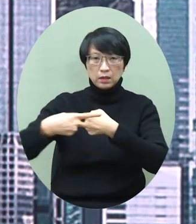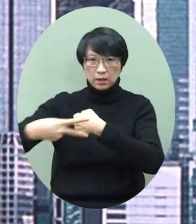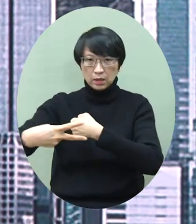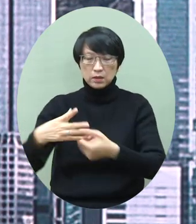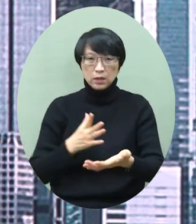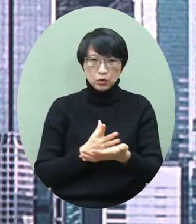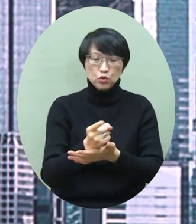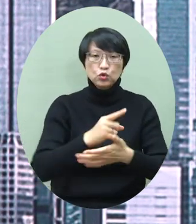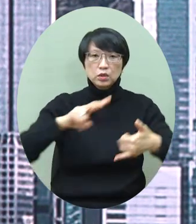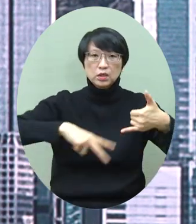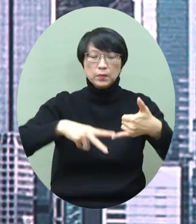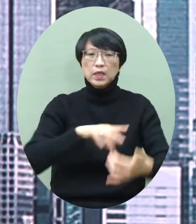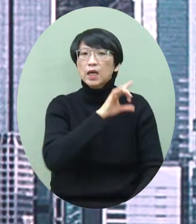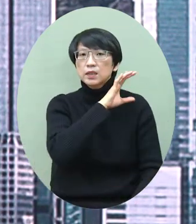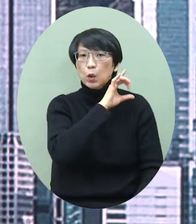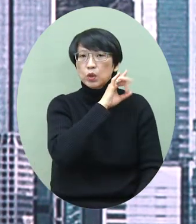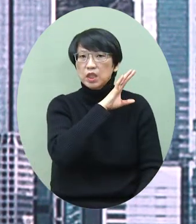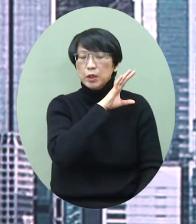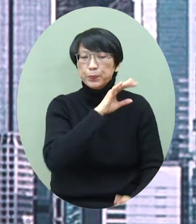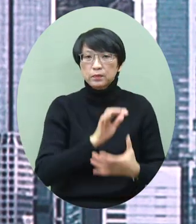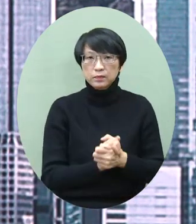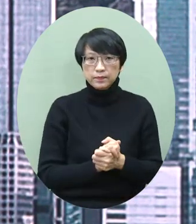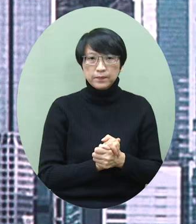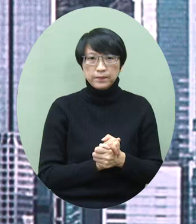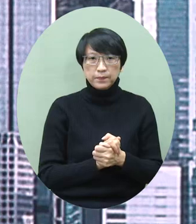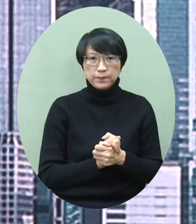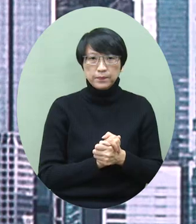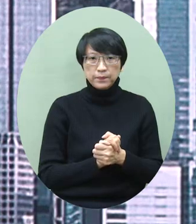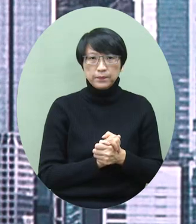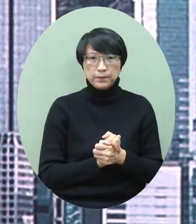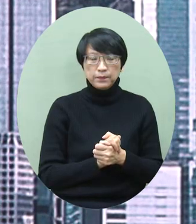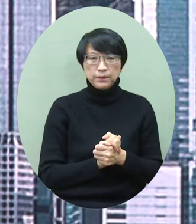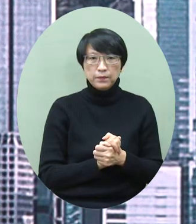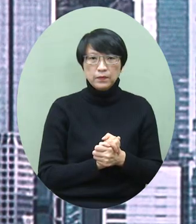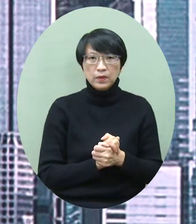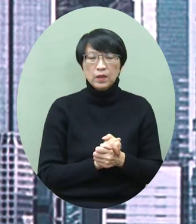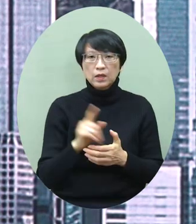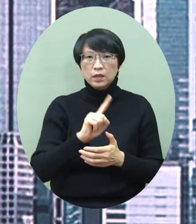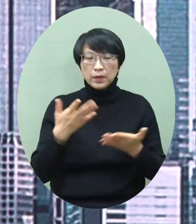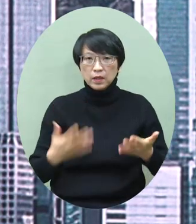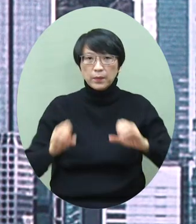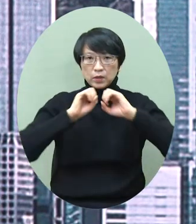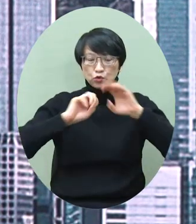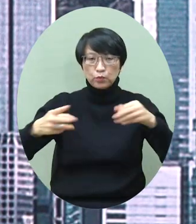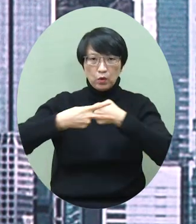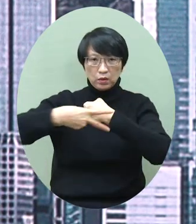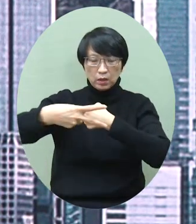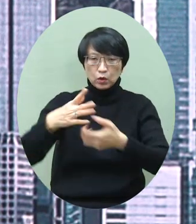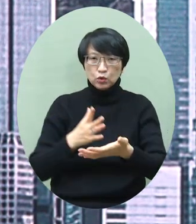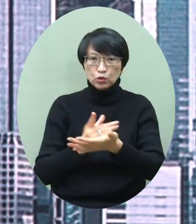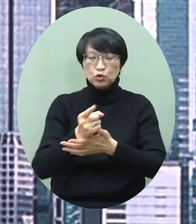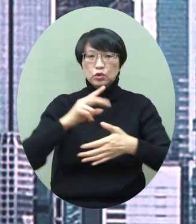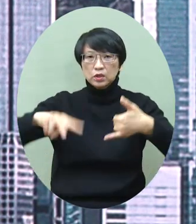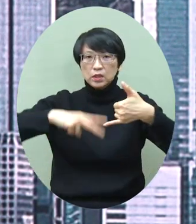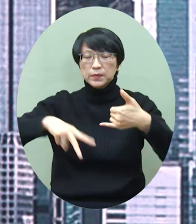定檢疫酒店咧，就係我哋喺即係，所以點解我要今日就要宣布第二輪嘅指定檢疫酒店